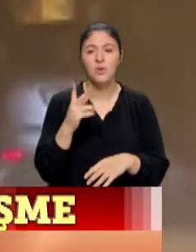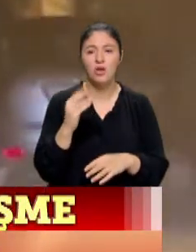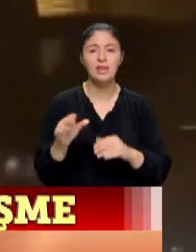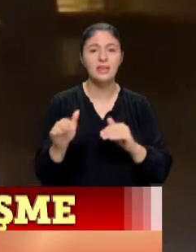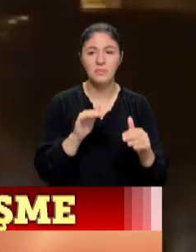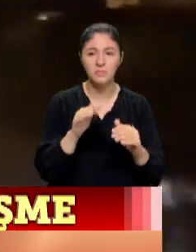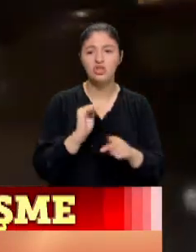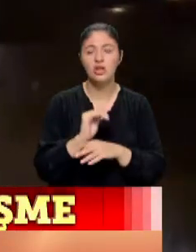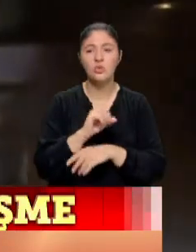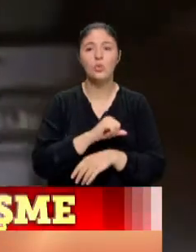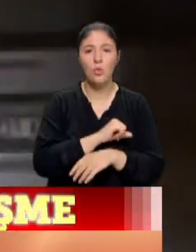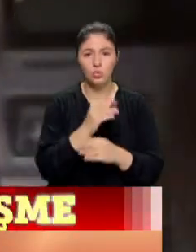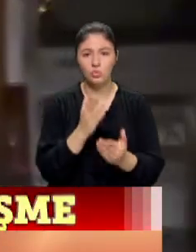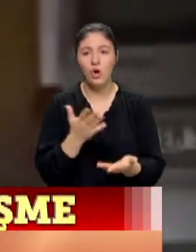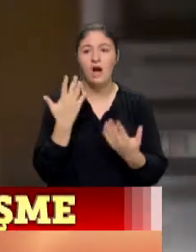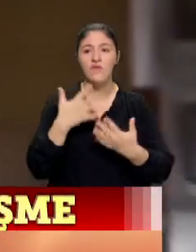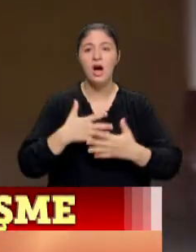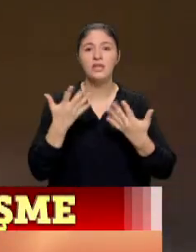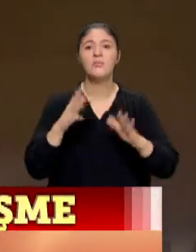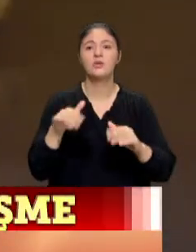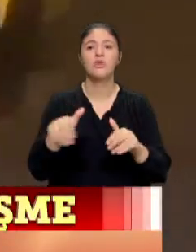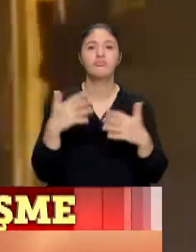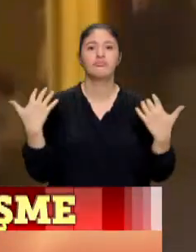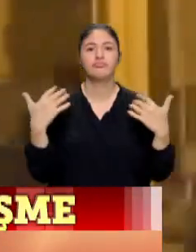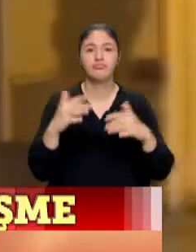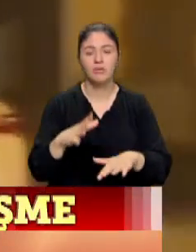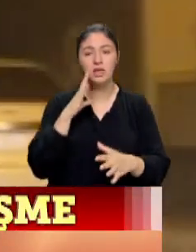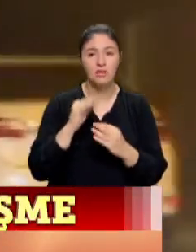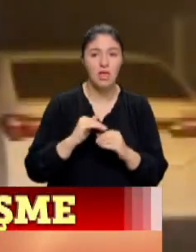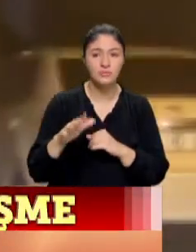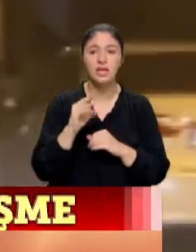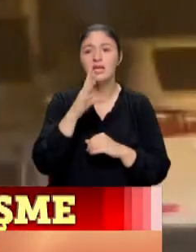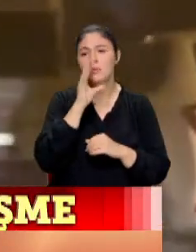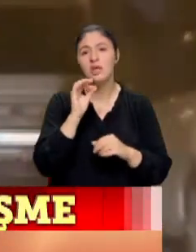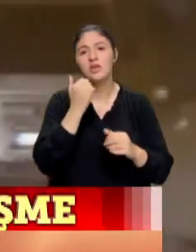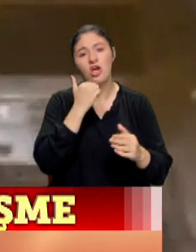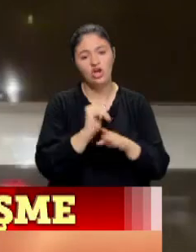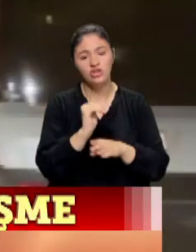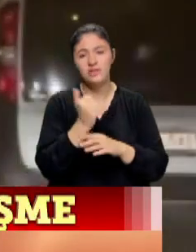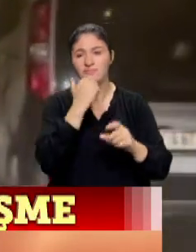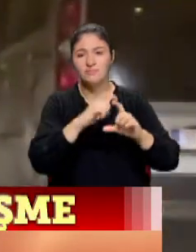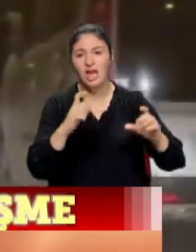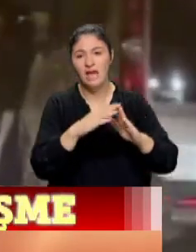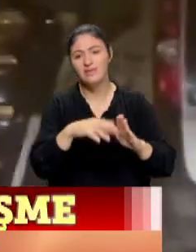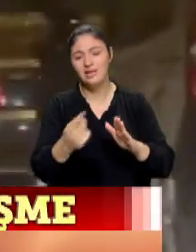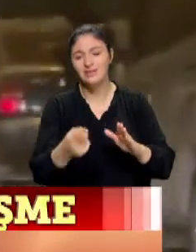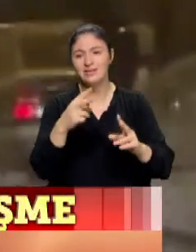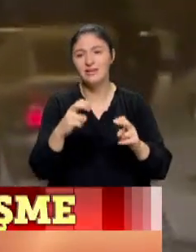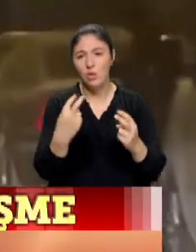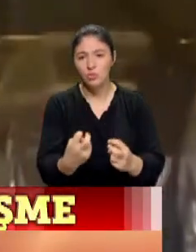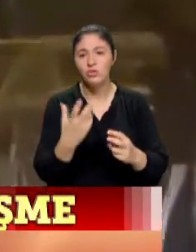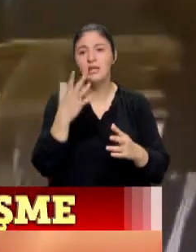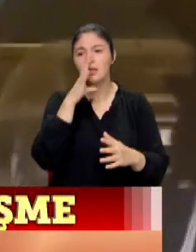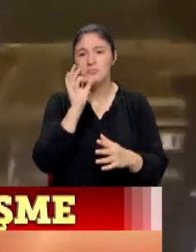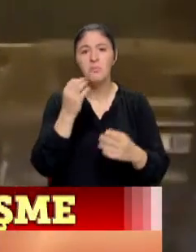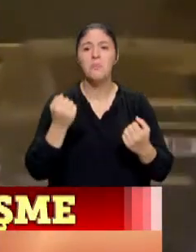gelen depremin yaşattığı korku, hava aydınlanmadan sokağa döktü insanları. Kimi yaşadığı konteynerin yanında sandalyelerde oturdu, kimi park